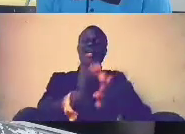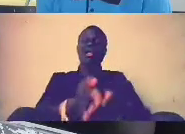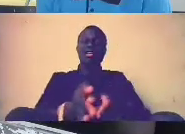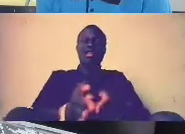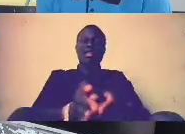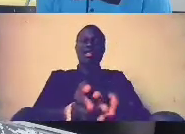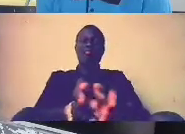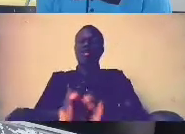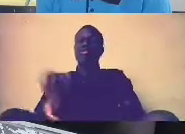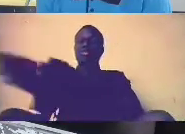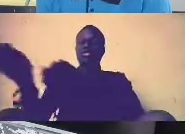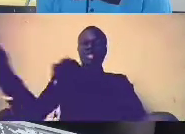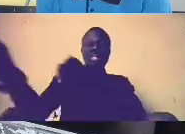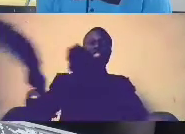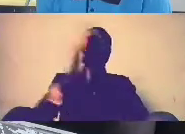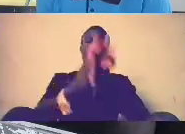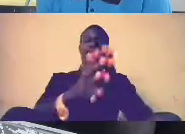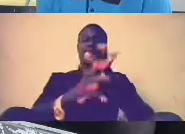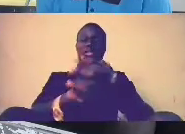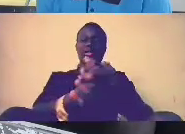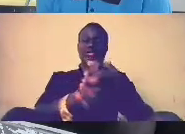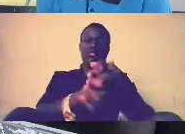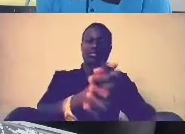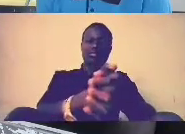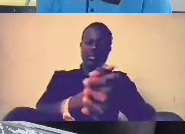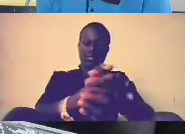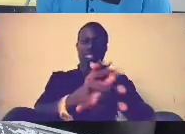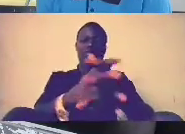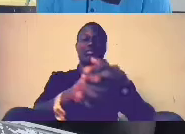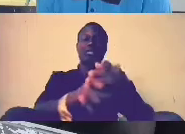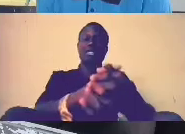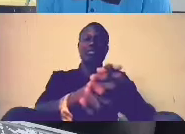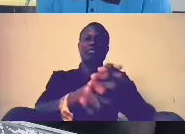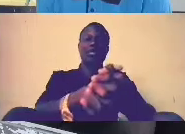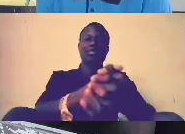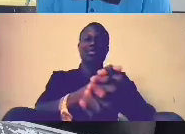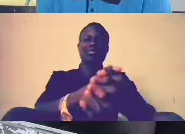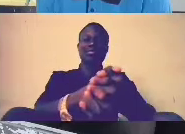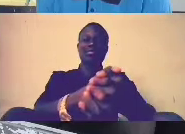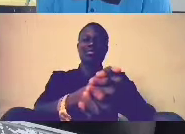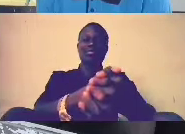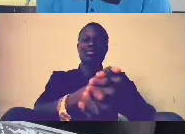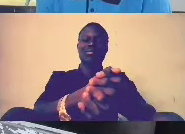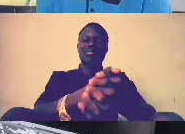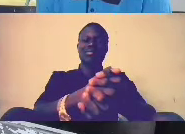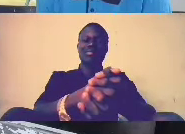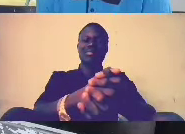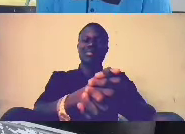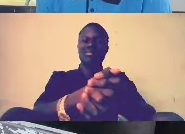réaménage-toi, mets d'autres stratégies en place. Oui, c'est comme ça qu'on fait.